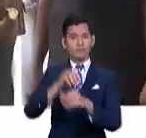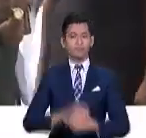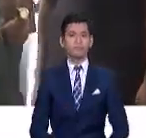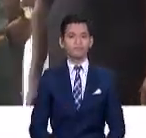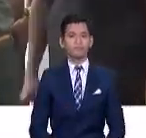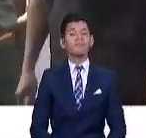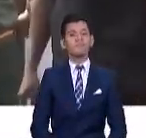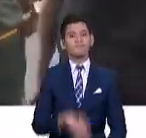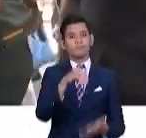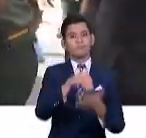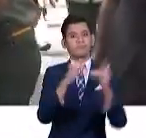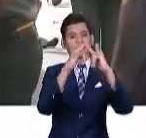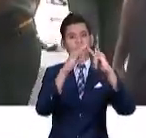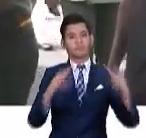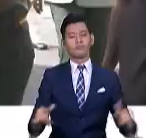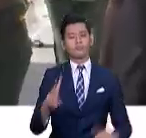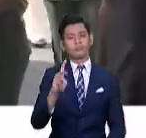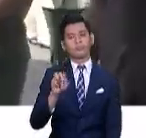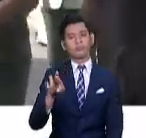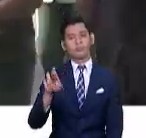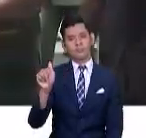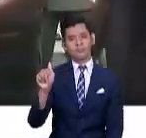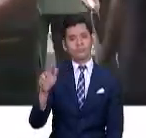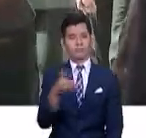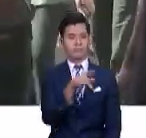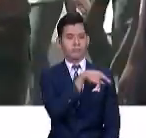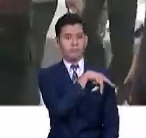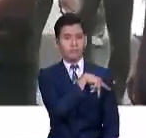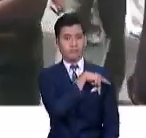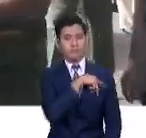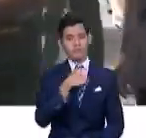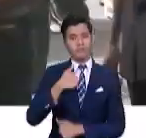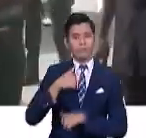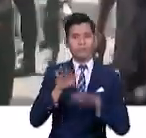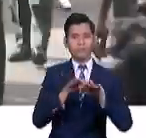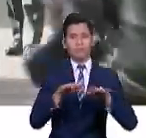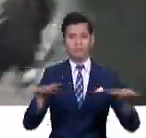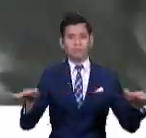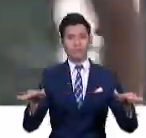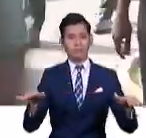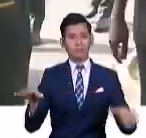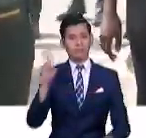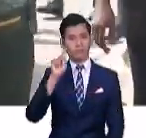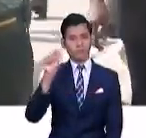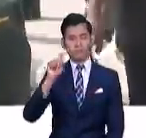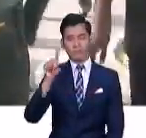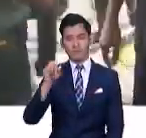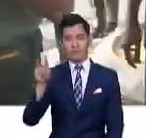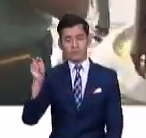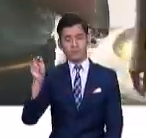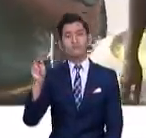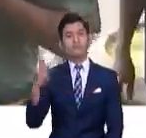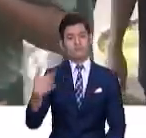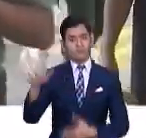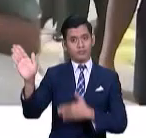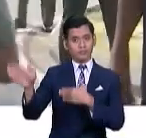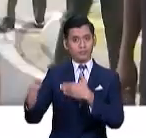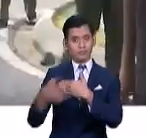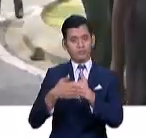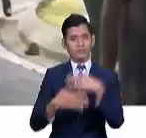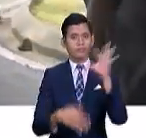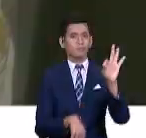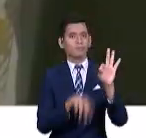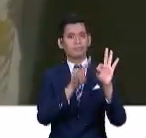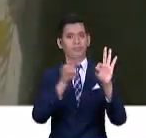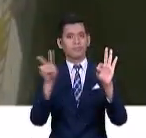Di Kem Muara Tuang, Panglima Tentera Darat Jeneral Tan Sri Zamrus Mohamad Zain tiba pada pukul 9.22